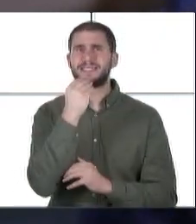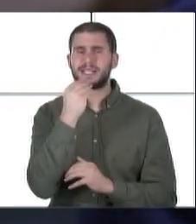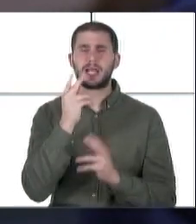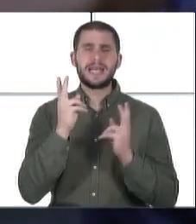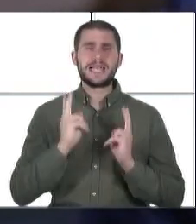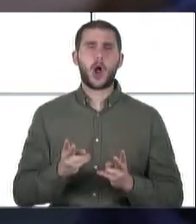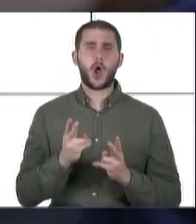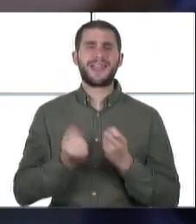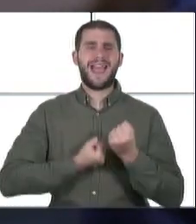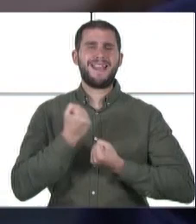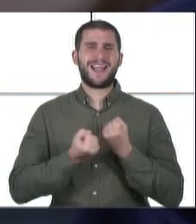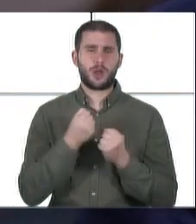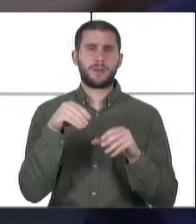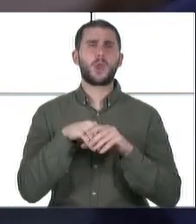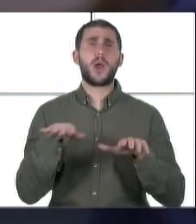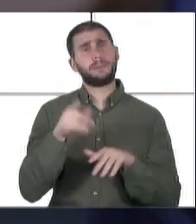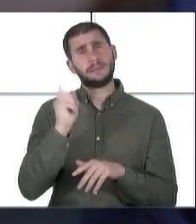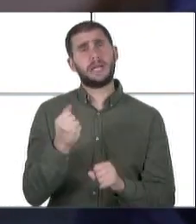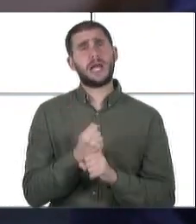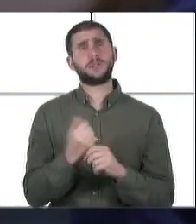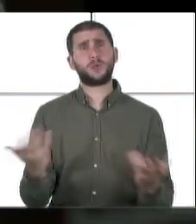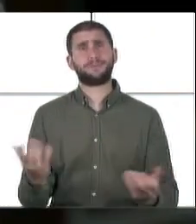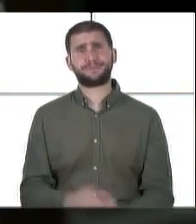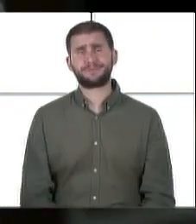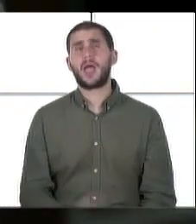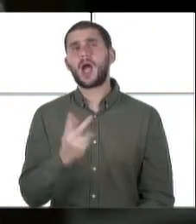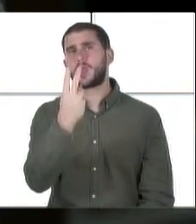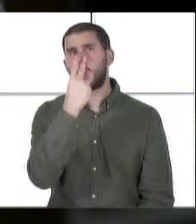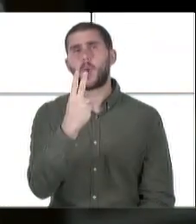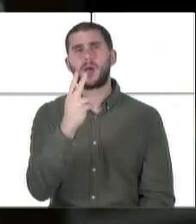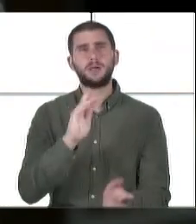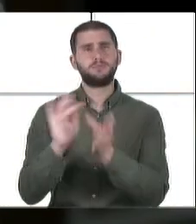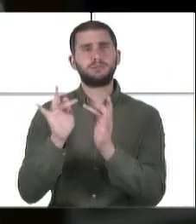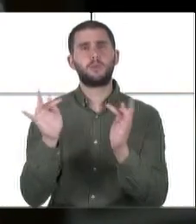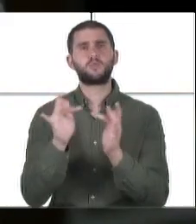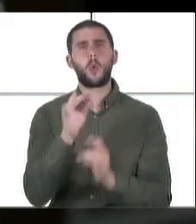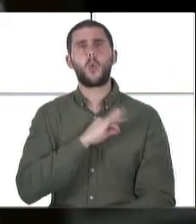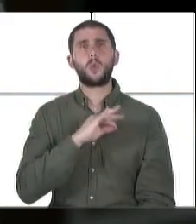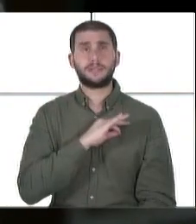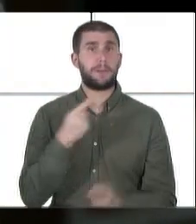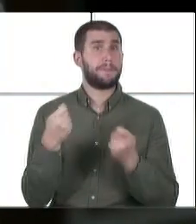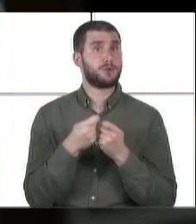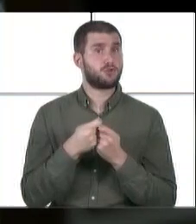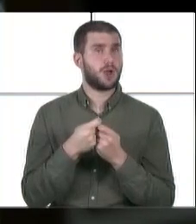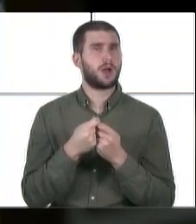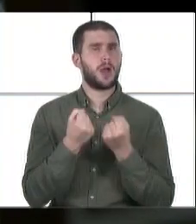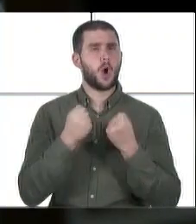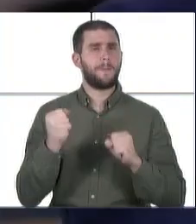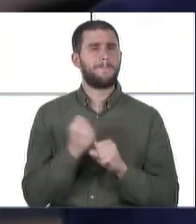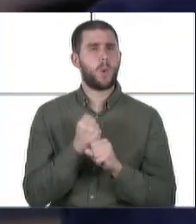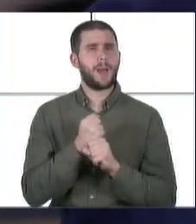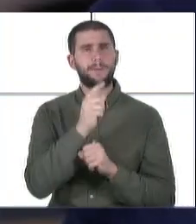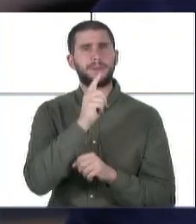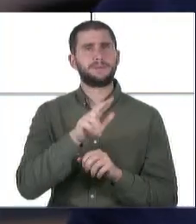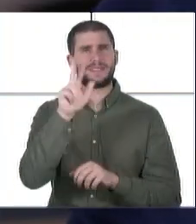יכולותיה האנרגטיות בים, והיא צריכה לעשות את זה. איך אתה רואה עכשיו את החיכוך מול הרוסים, בכל מה שקשור לחופש הפעולה שלנו בגבול הצפוני?